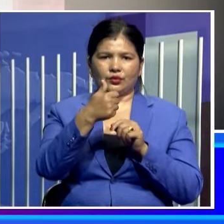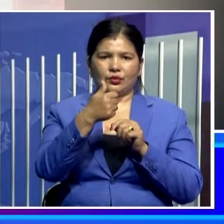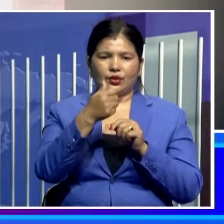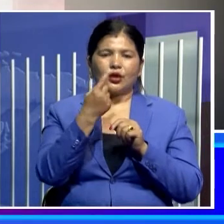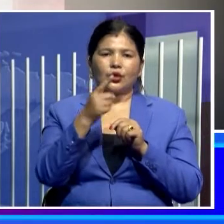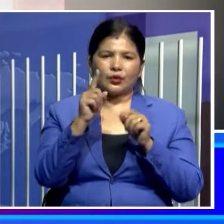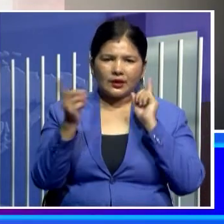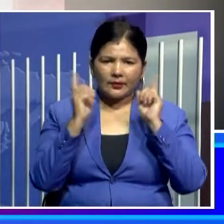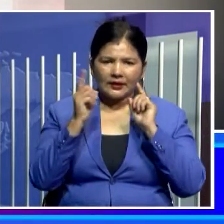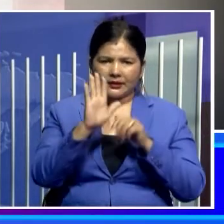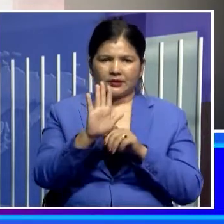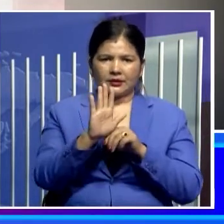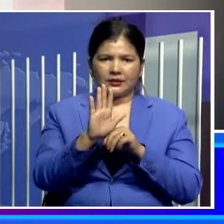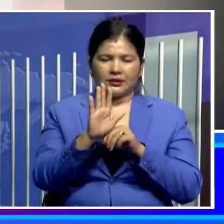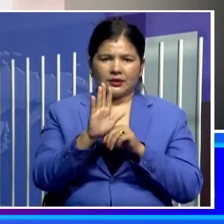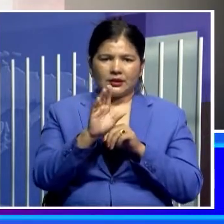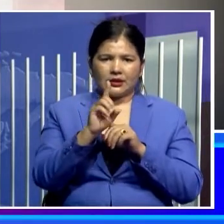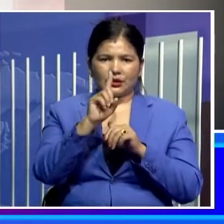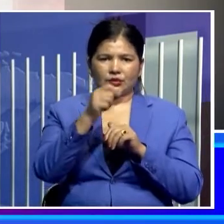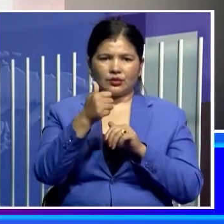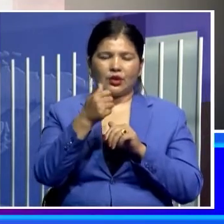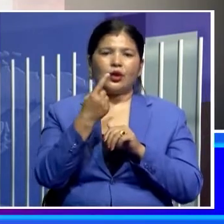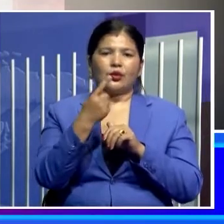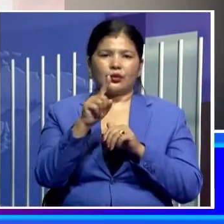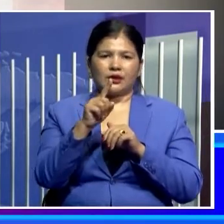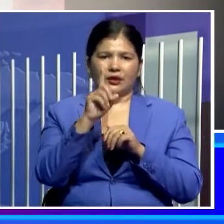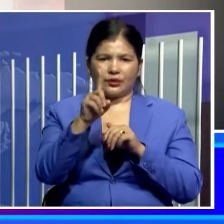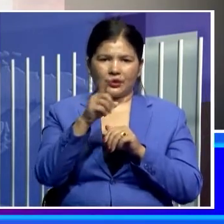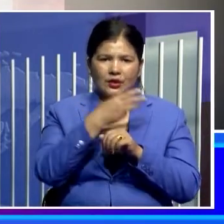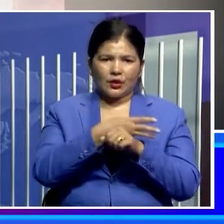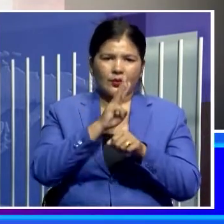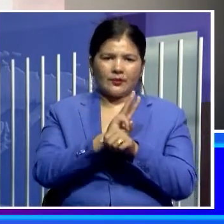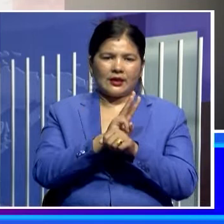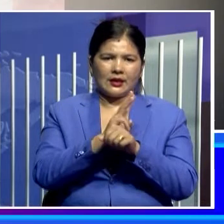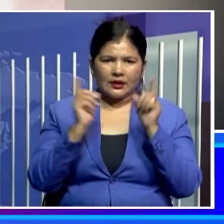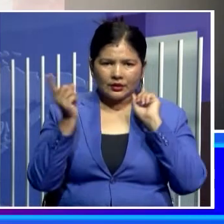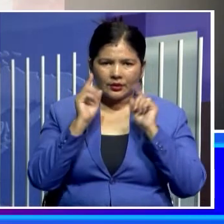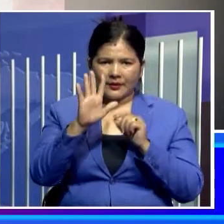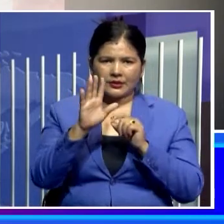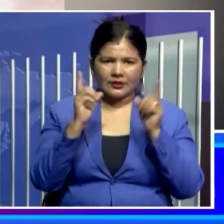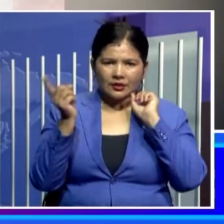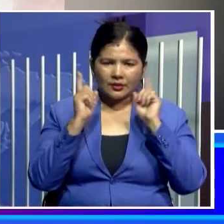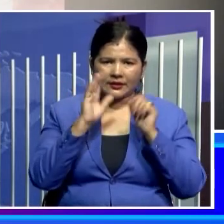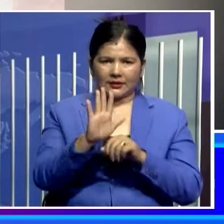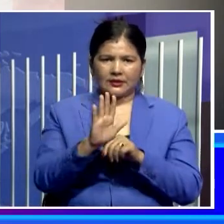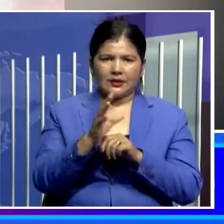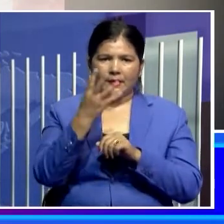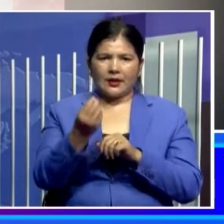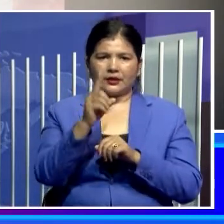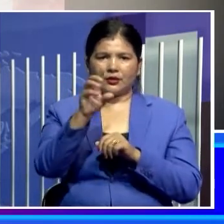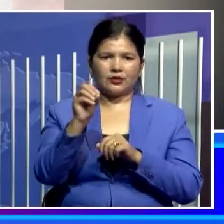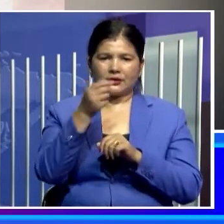छन् रूपन्देही जिल्लामा। 16 पालिकामध्ये एउटा उपमहानगरपालिका र 5 नगरपालिका छन्, बाँकी